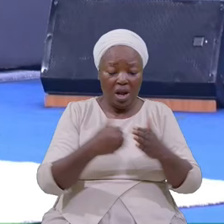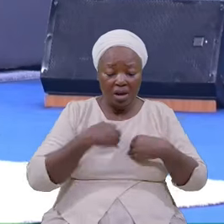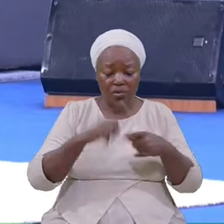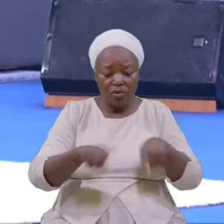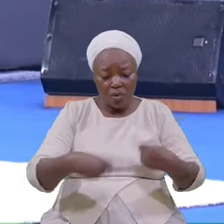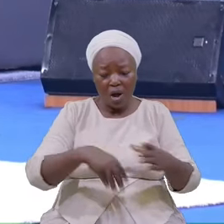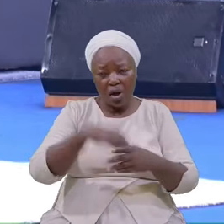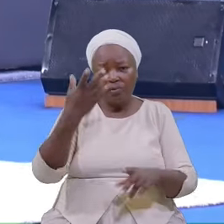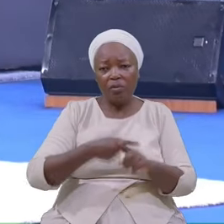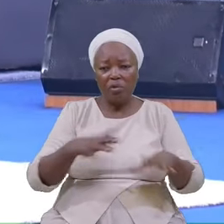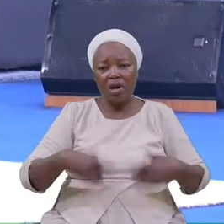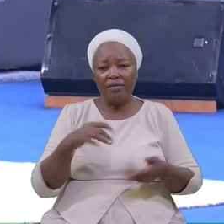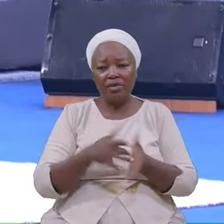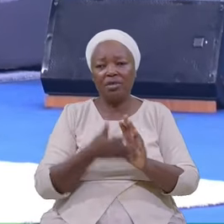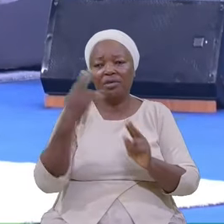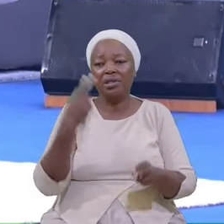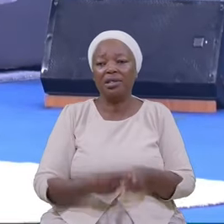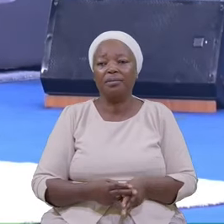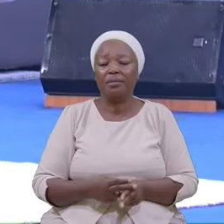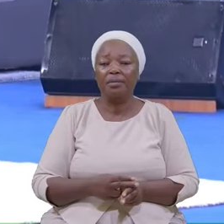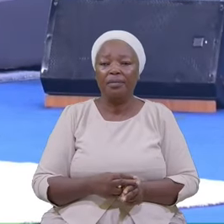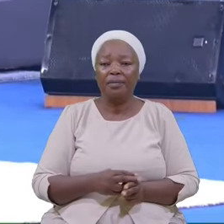Partout le vainqueur Jésus vit et que